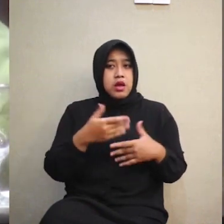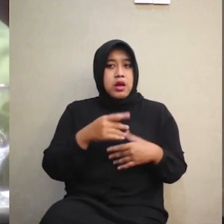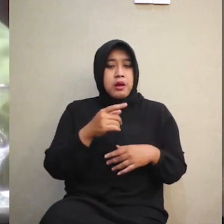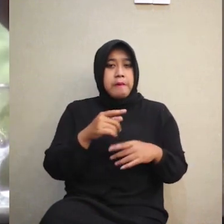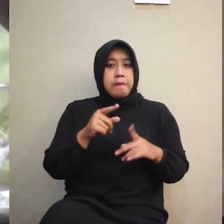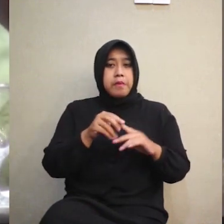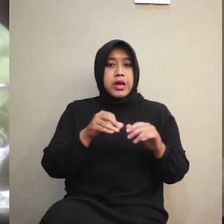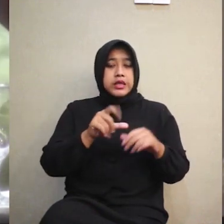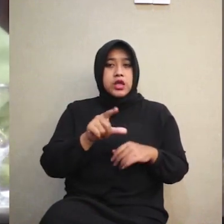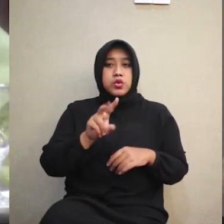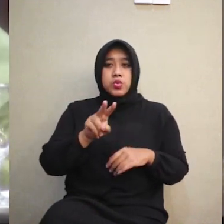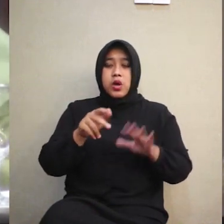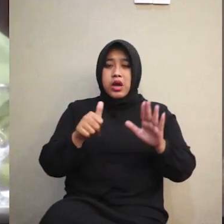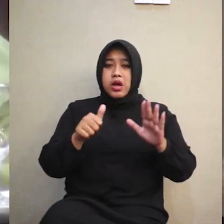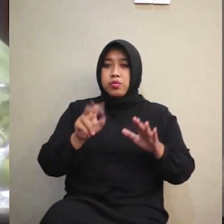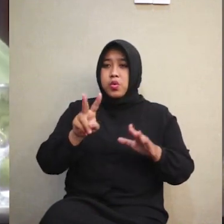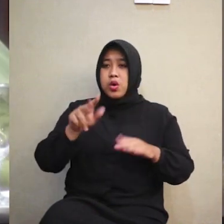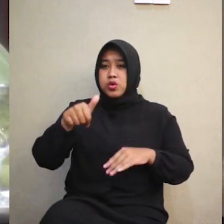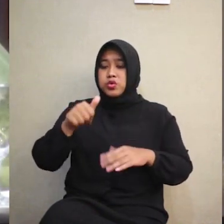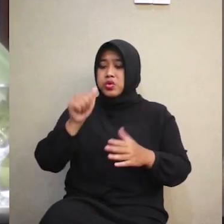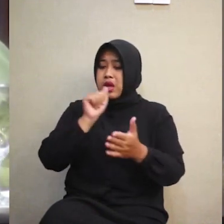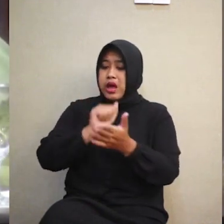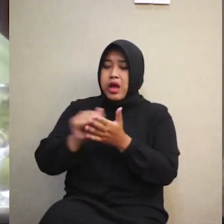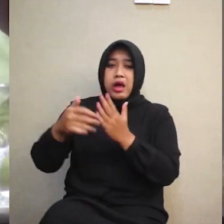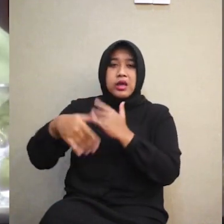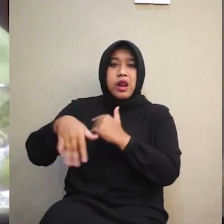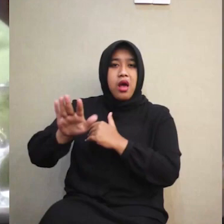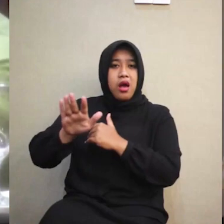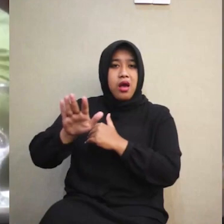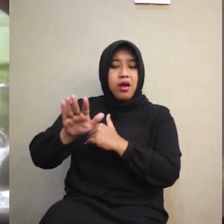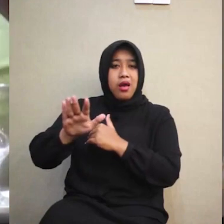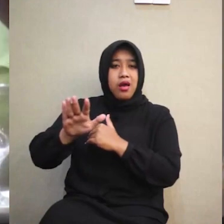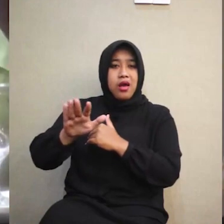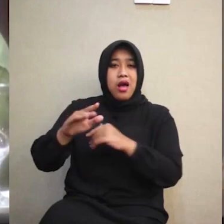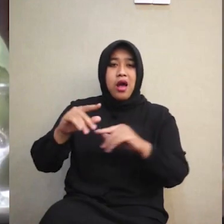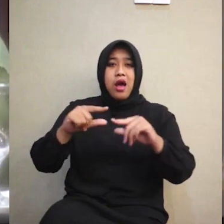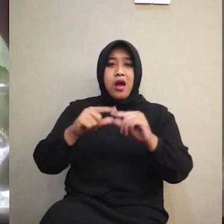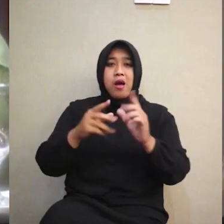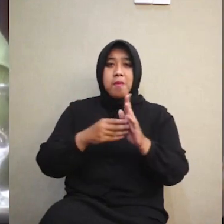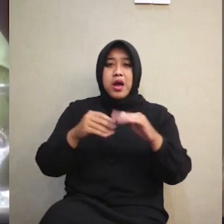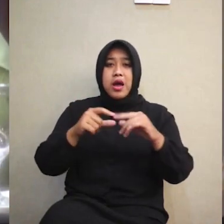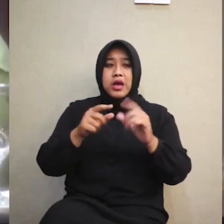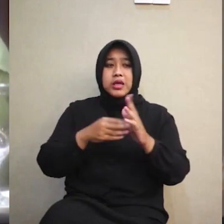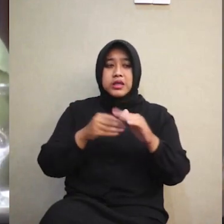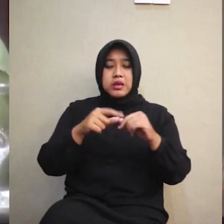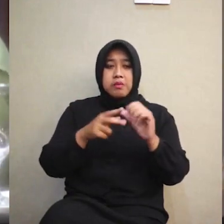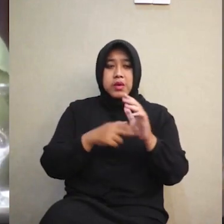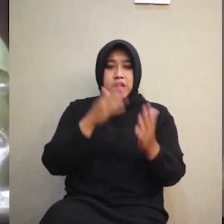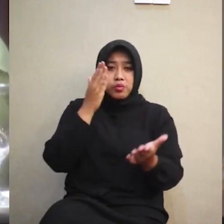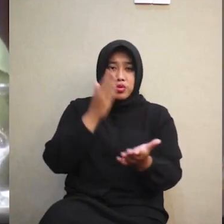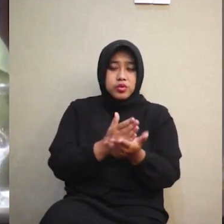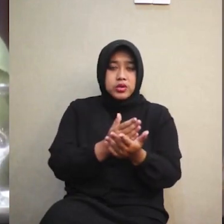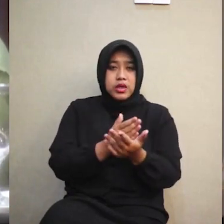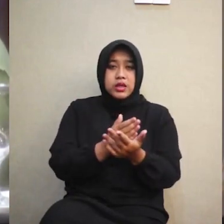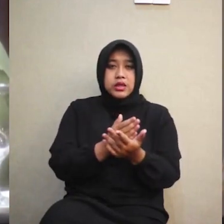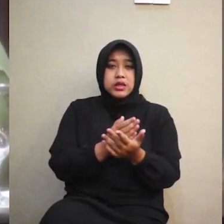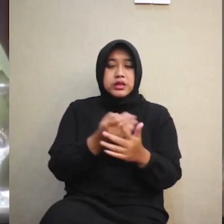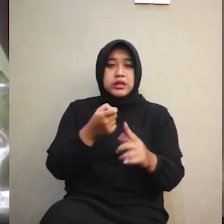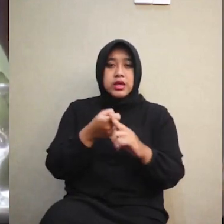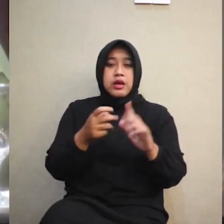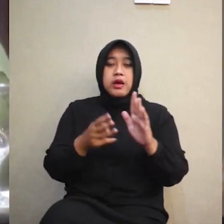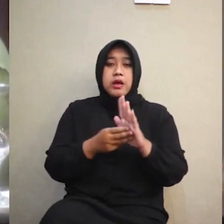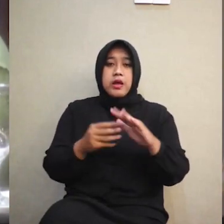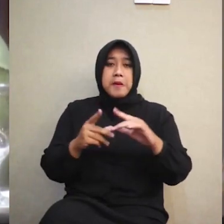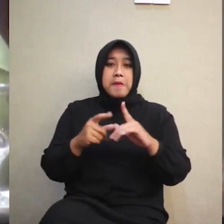26 dan 27 itu hilang bahkan amandemen yang keputusan jihar dari Mahkamah Konstitusi